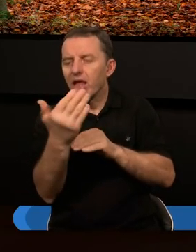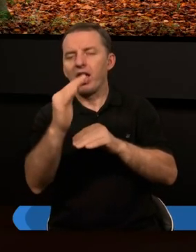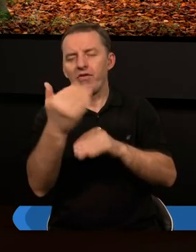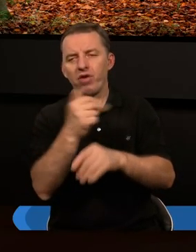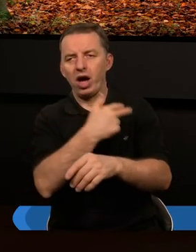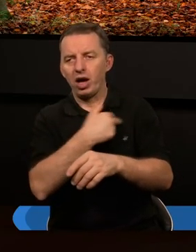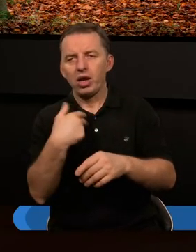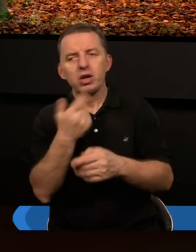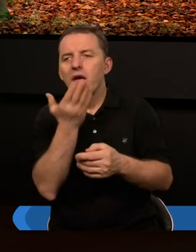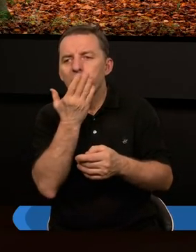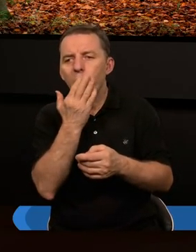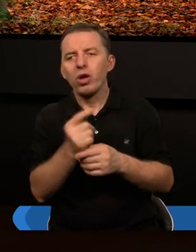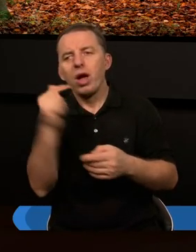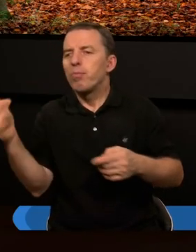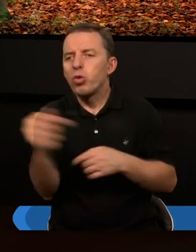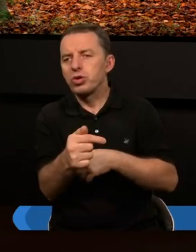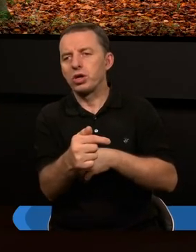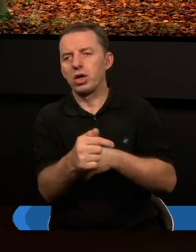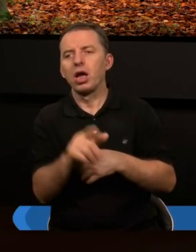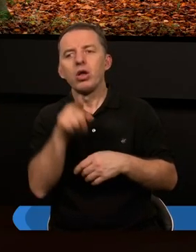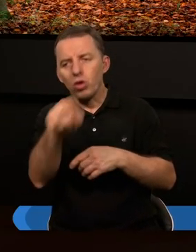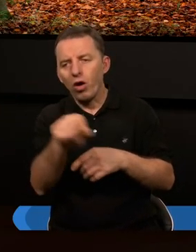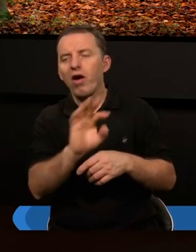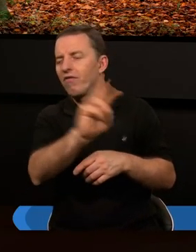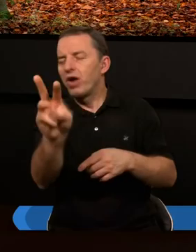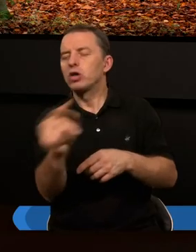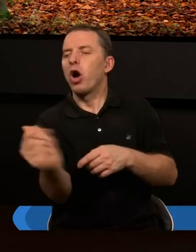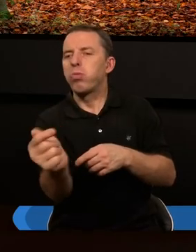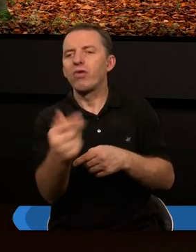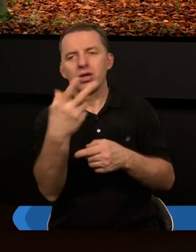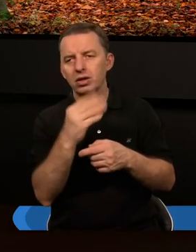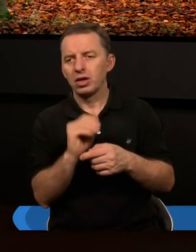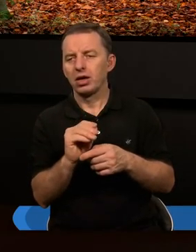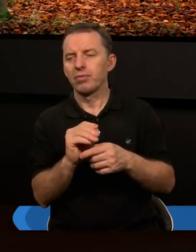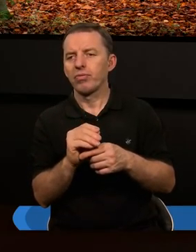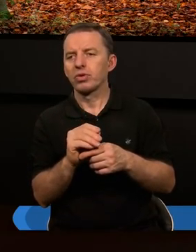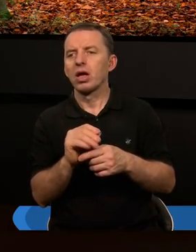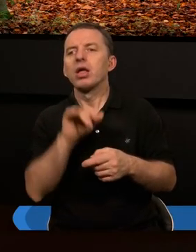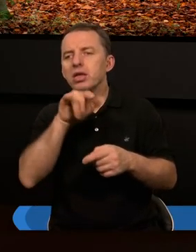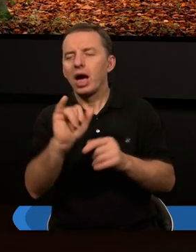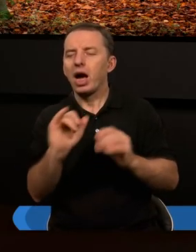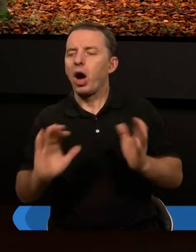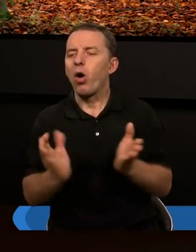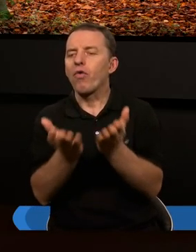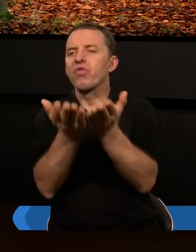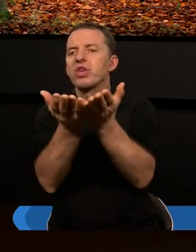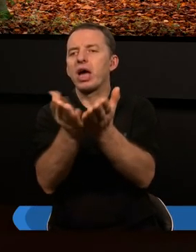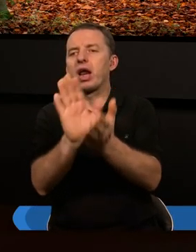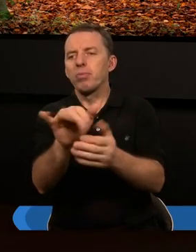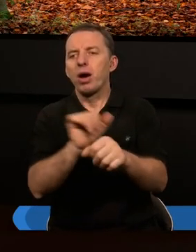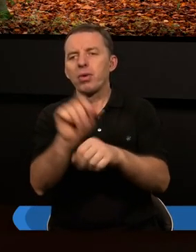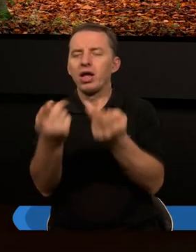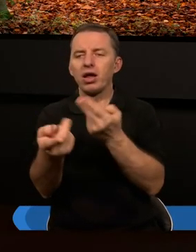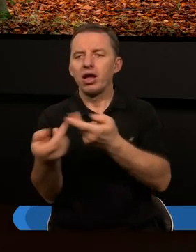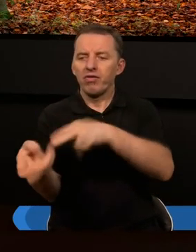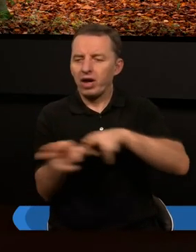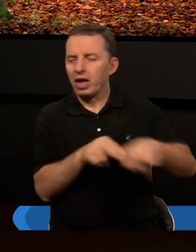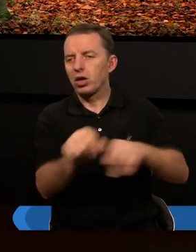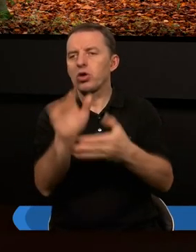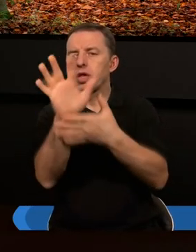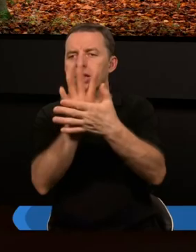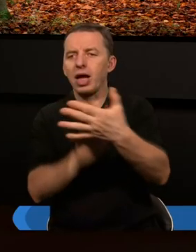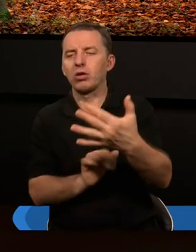nas, ale on nie mówi musicie, bo to jest wasz obowiązek. A jaka ta ofiara ma być? Tak wracając nawet też